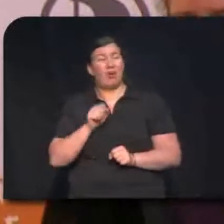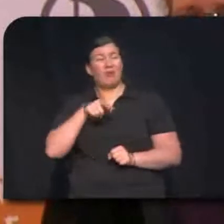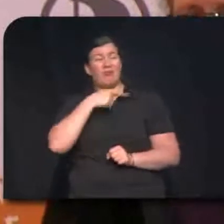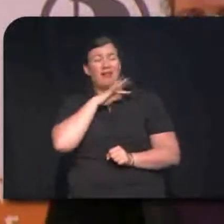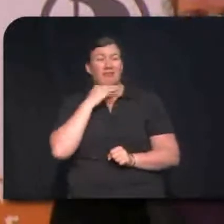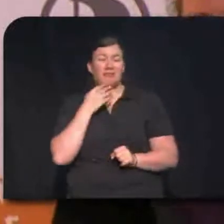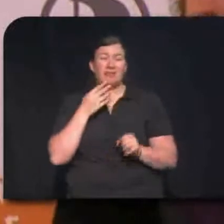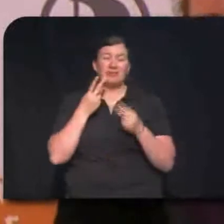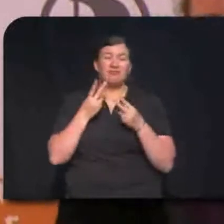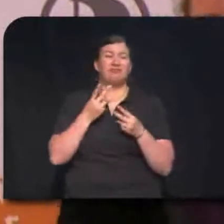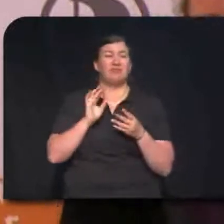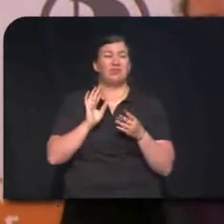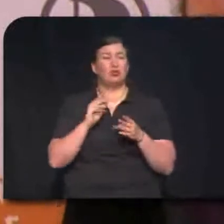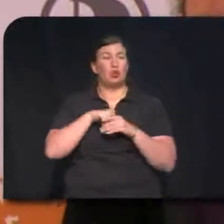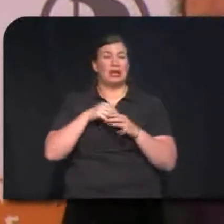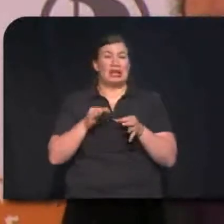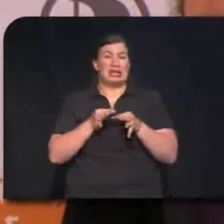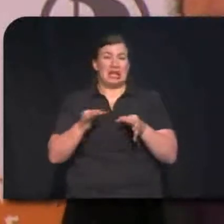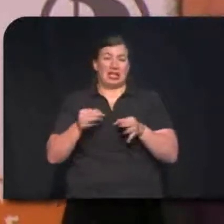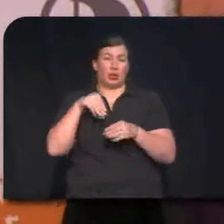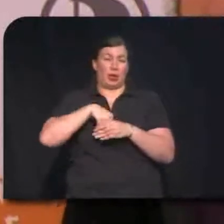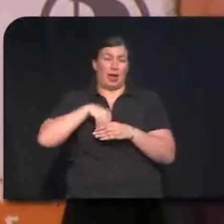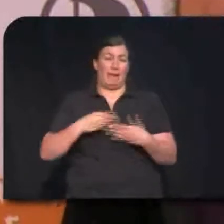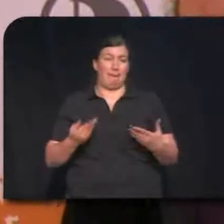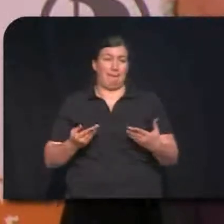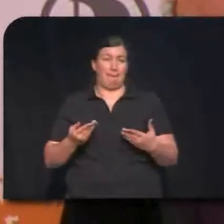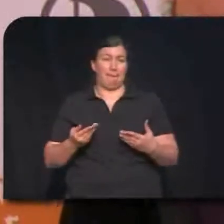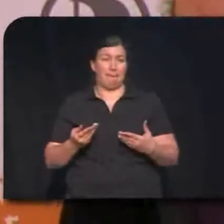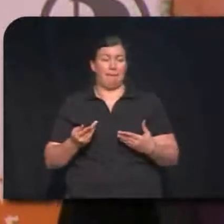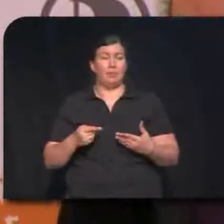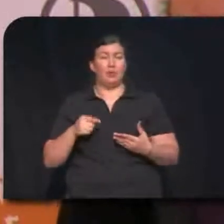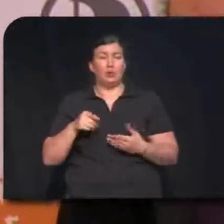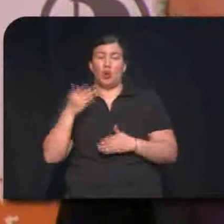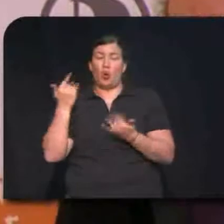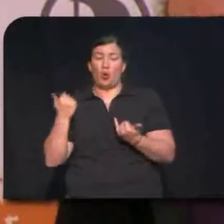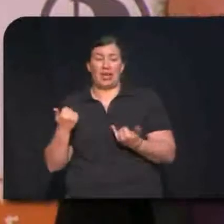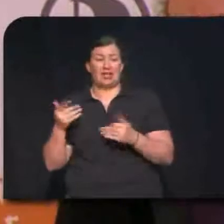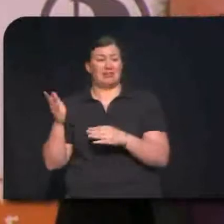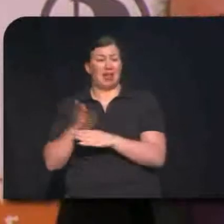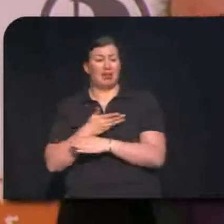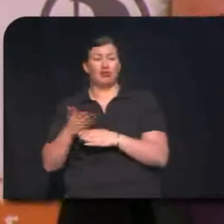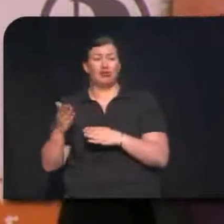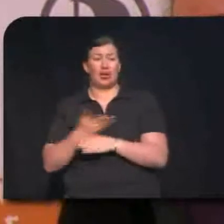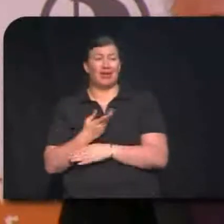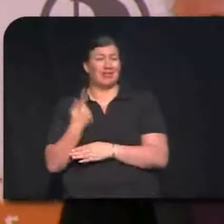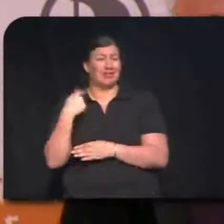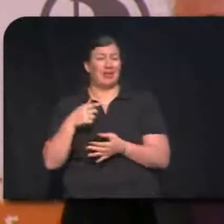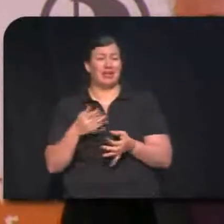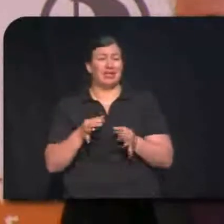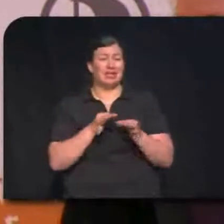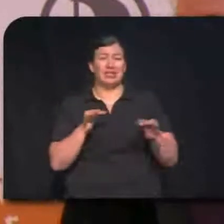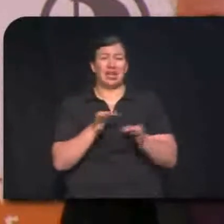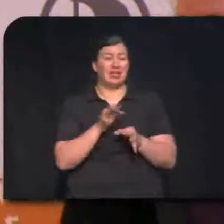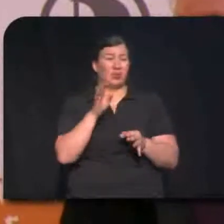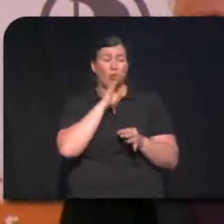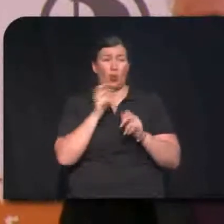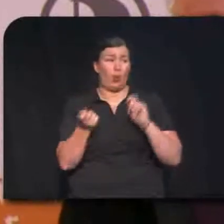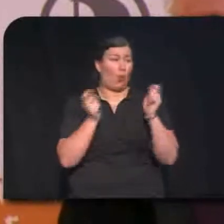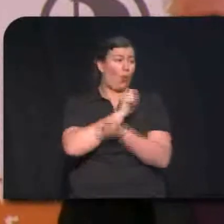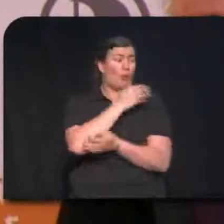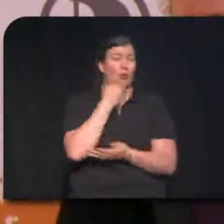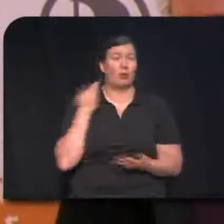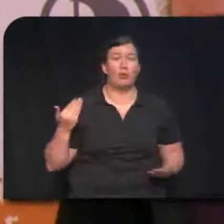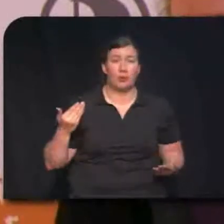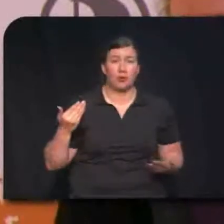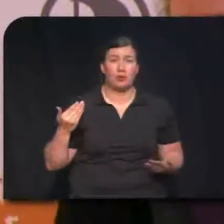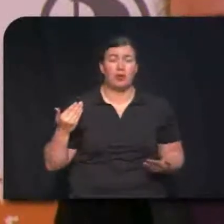in der Satzung haben und die Satzung ist das was zählt die Entscheidung kann die Satzung nicht überschreiben genau das ist hier dieses Konzept was wir gewählt haben das wesentlich das